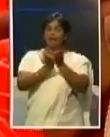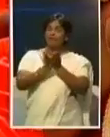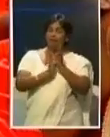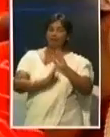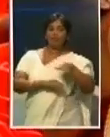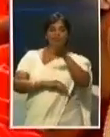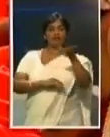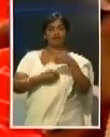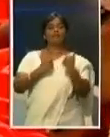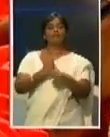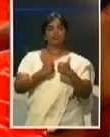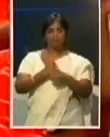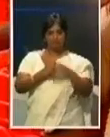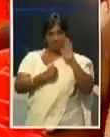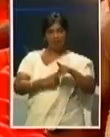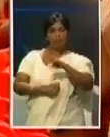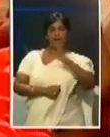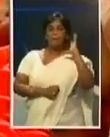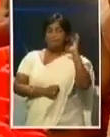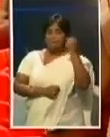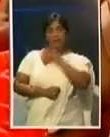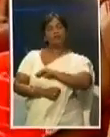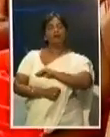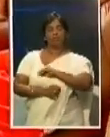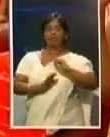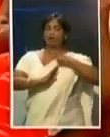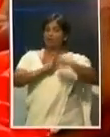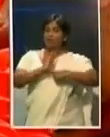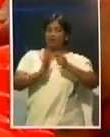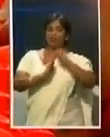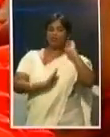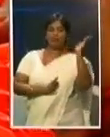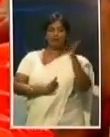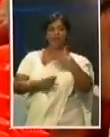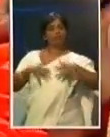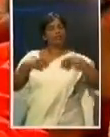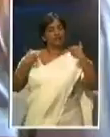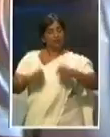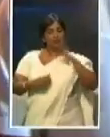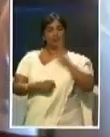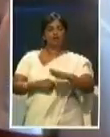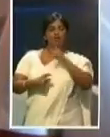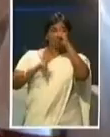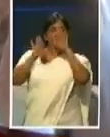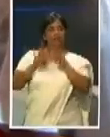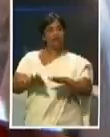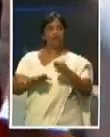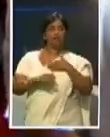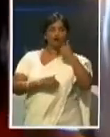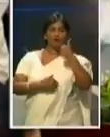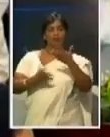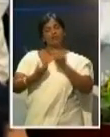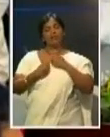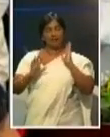විනයගරුක සමාජයක් බවට පත් කරගත්තොත් එහි ප්‍රතිලාභය මේ සමස්ත රටේම ජනතාව භුක්ති විඳින දවසට ඒ ආශිර්වාදෙම අපිට හොඳටම